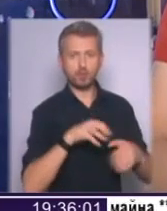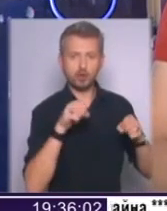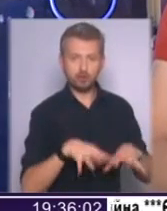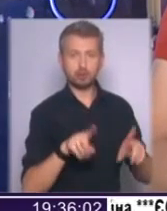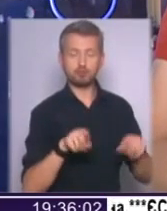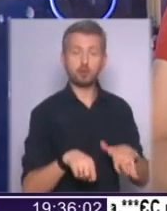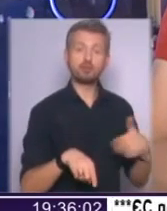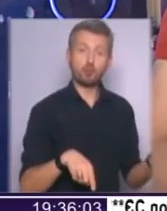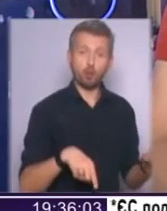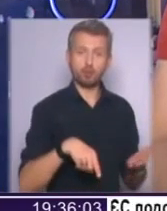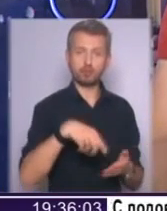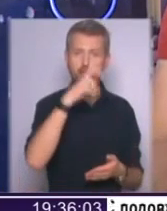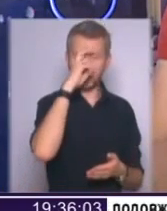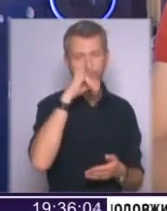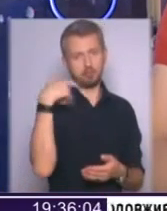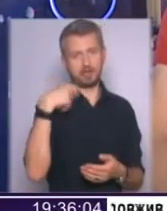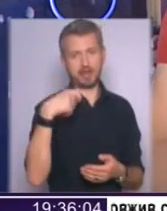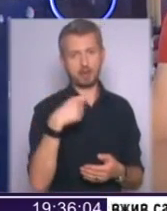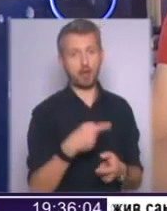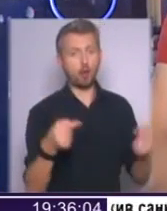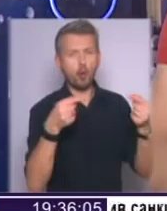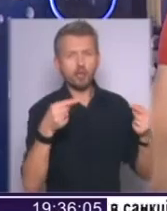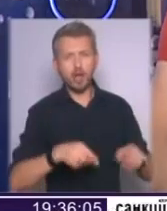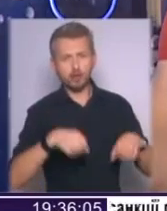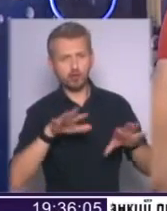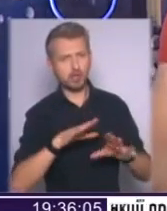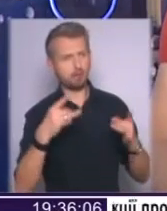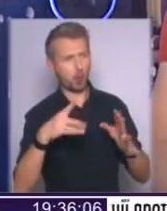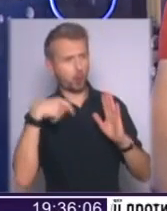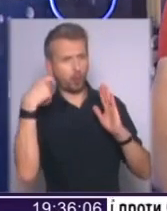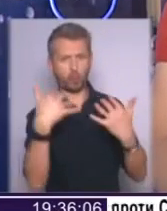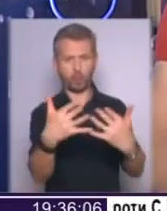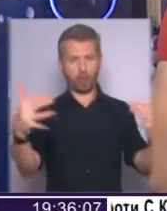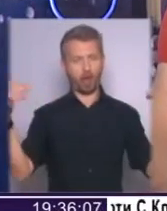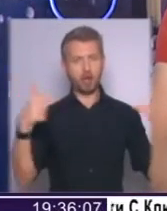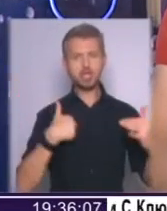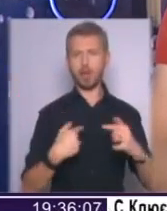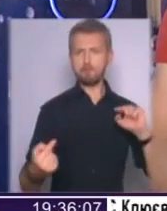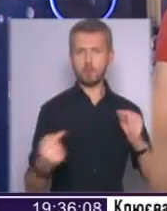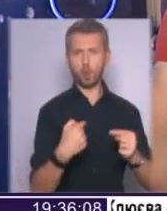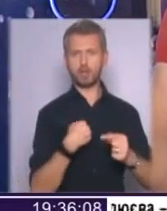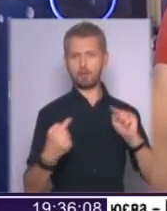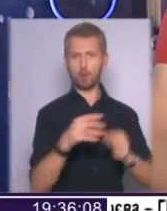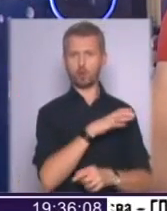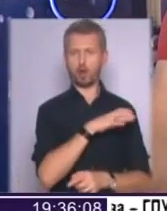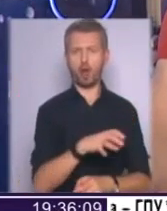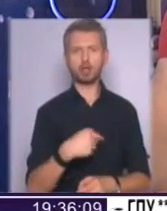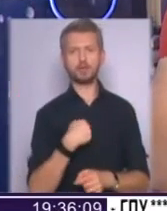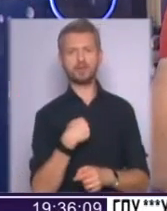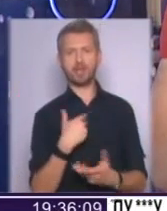держави, з боку президента. Але конкретні рішення, не просто перед камерою, що я проти, я проти олігархів, я